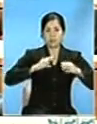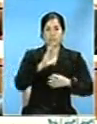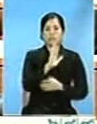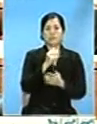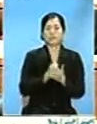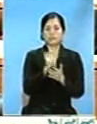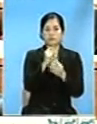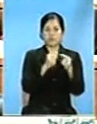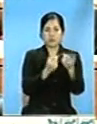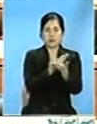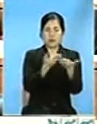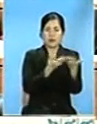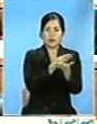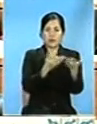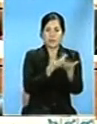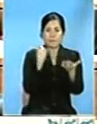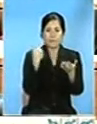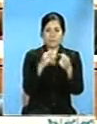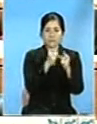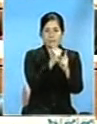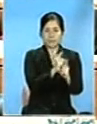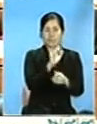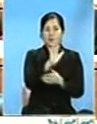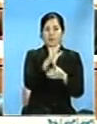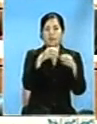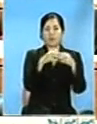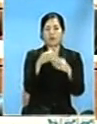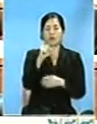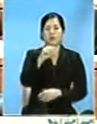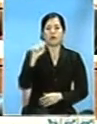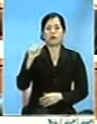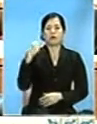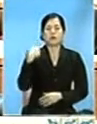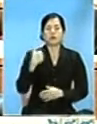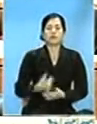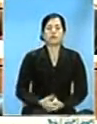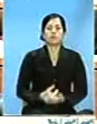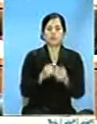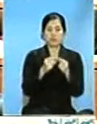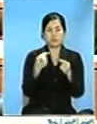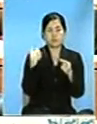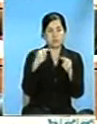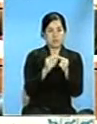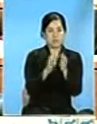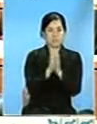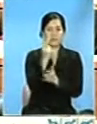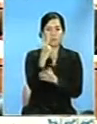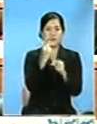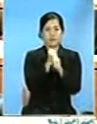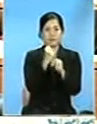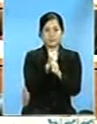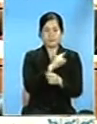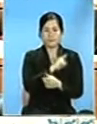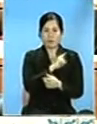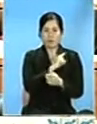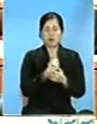การเลือกตั้งนั้นเป็นฐานเดียวกับการเลือกตั้งสมาชิกสภาผู้แทนราษฎรเพราะเท่ากับว่าเราจะได้สองสภามาทำหน้าที่เดียวกันผ